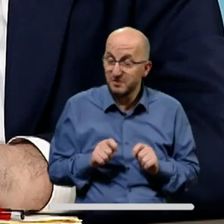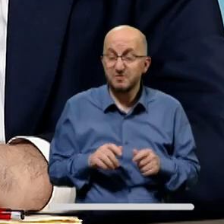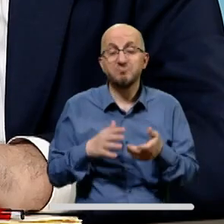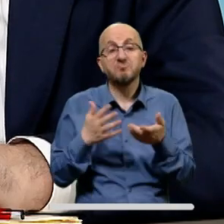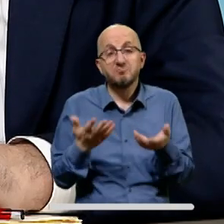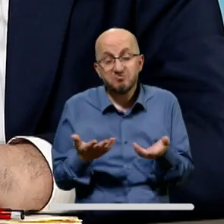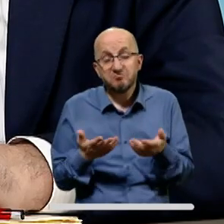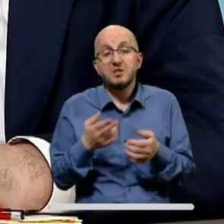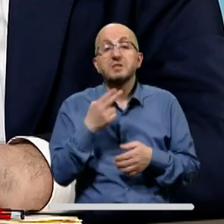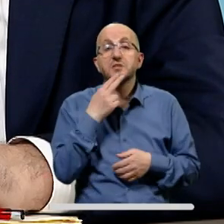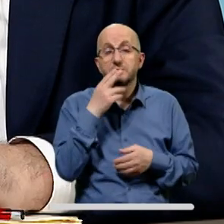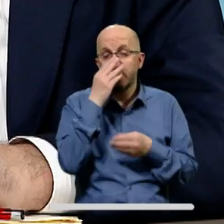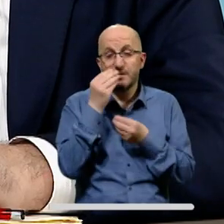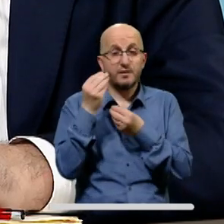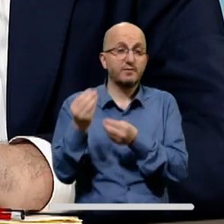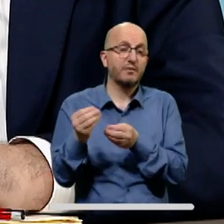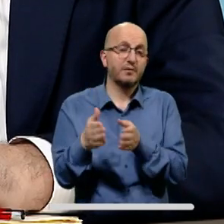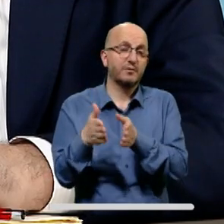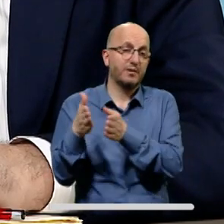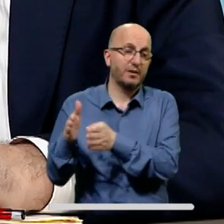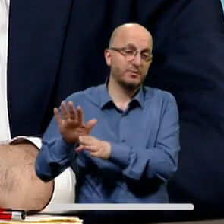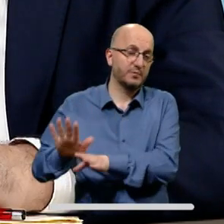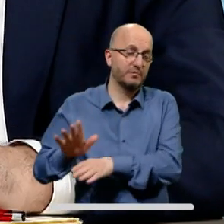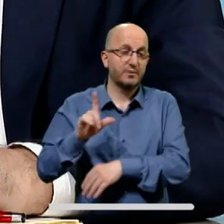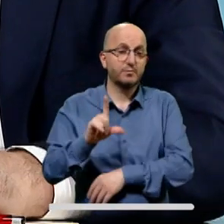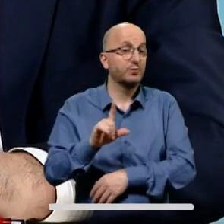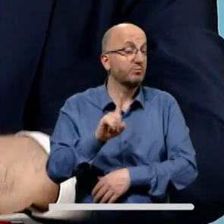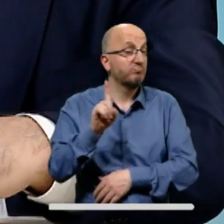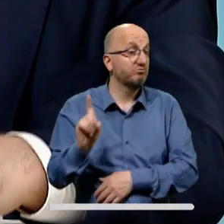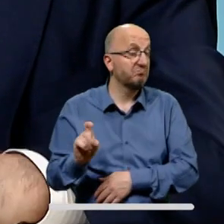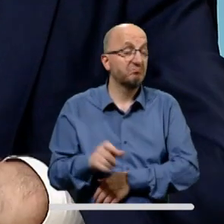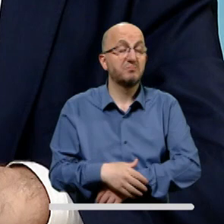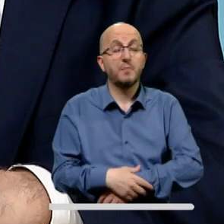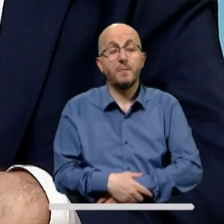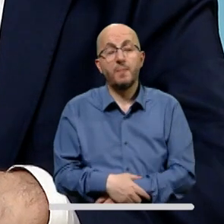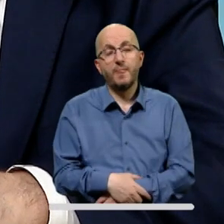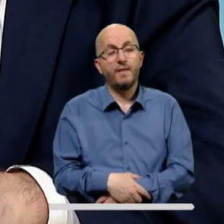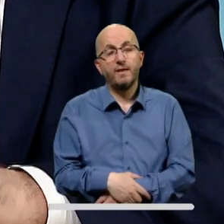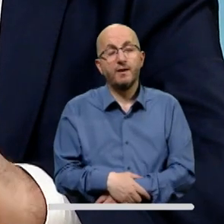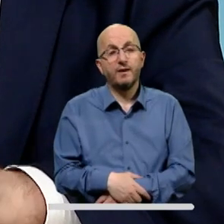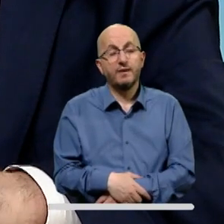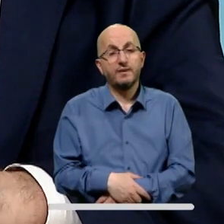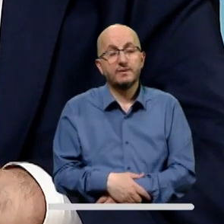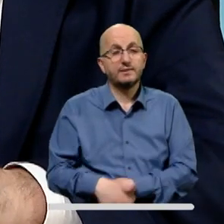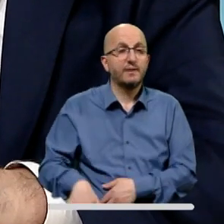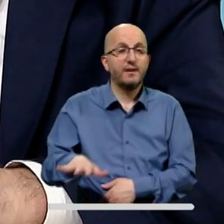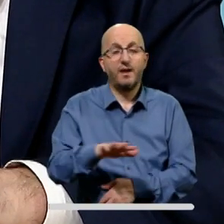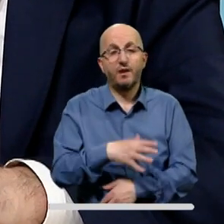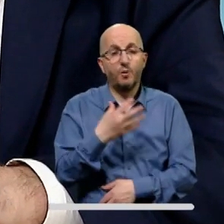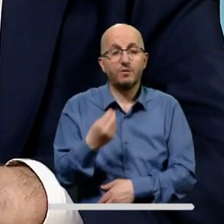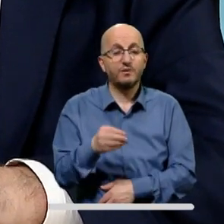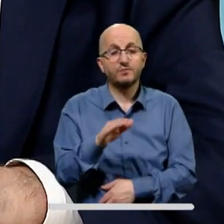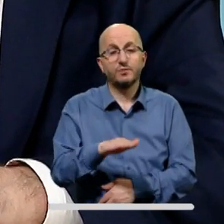kızımıza hediye edilenler şöyle bir ayrı tarafta mı durmalı bu konuda nasıl yönlendirirsiniz demiş genel olarak